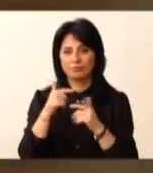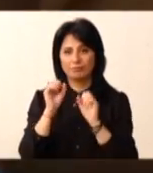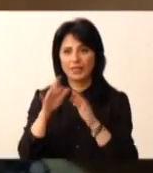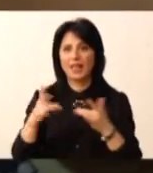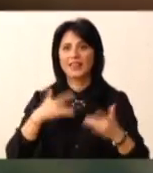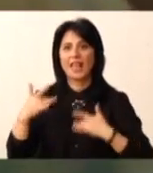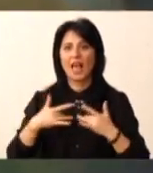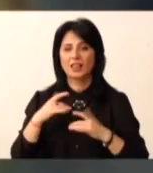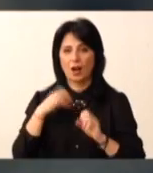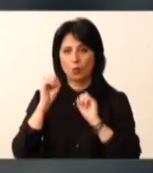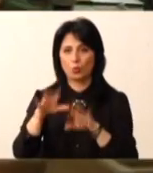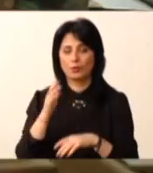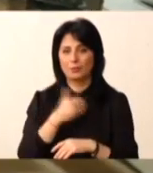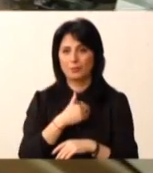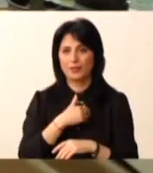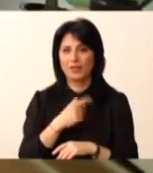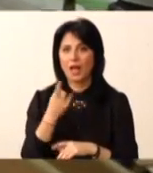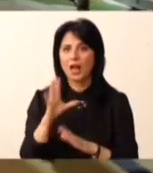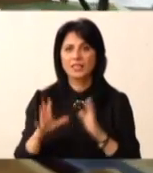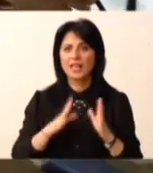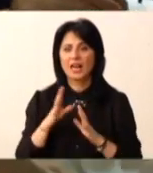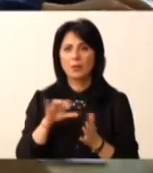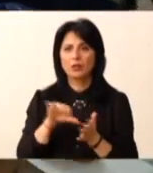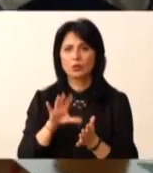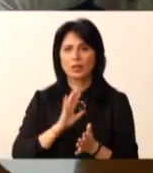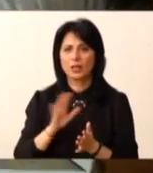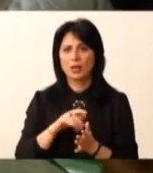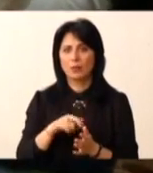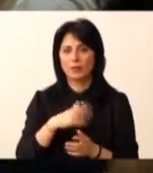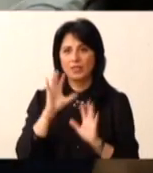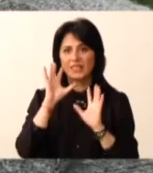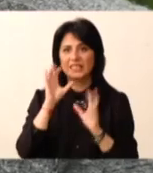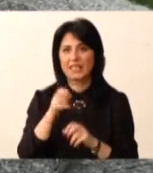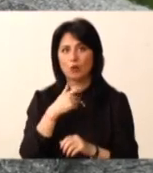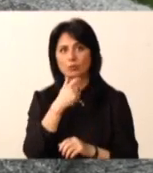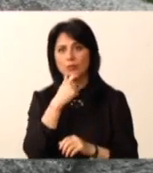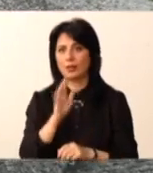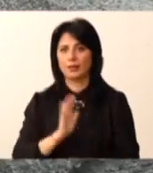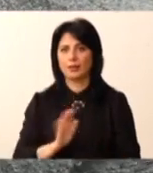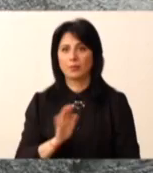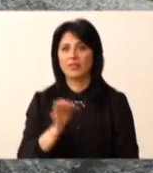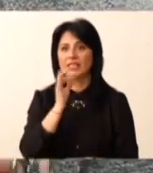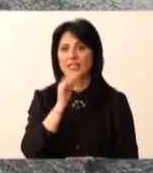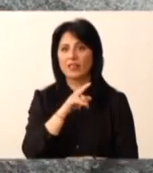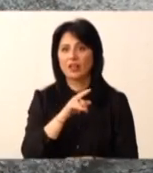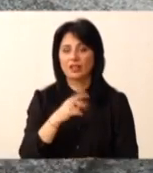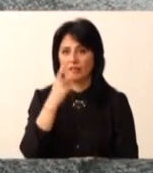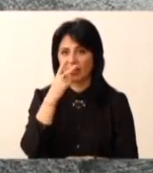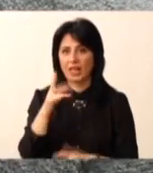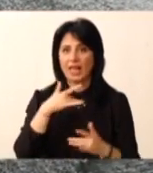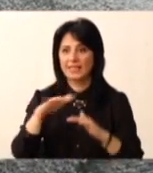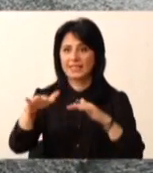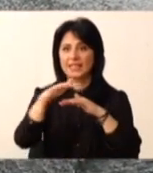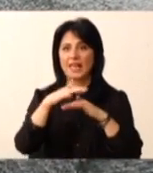მინდა თეატრში ჩავაბარო. არც ერთ რეპეტიციაზე არ ყოფილვარ და არასდროს სერიოზულად არ შემიხედია ამისთვის, სანამ არ უნახე